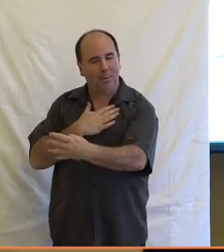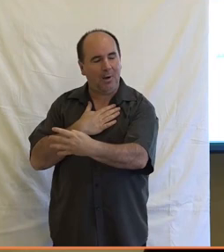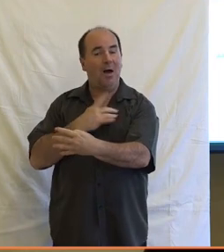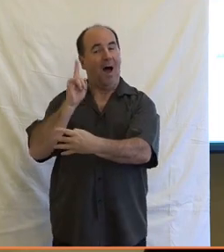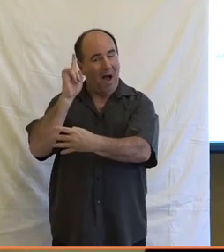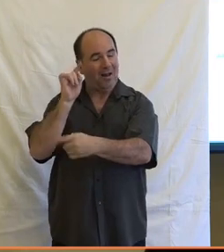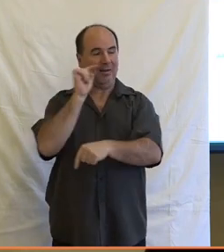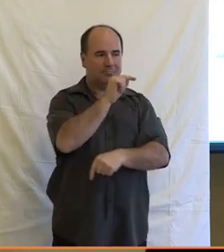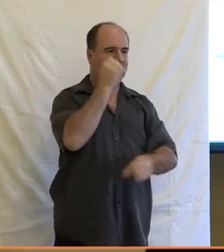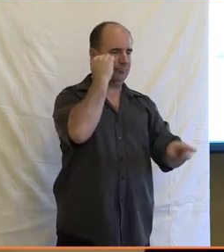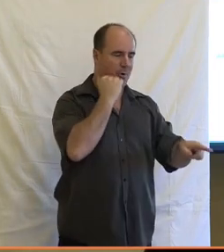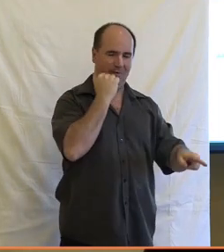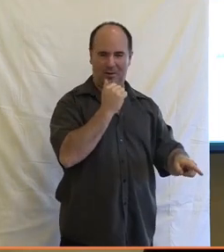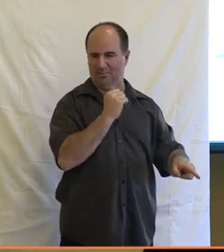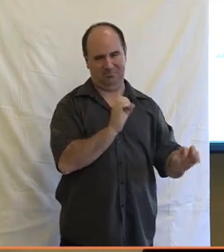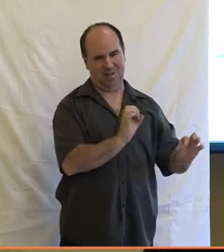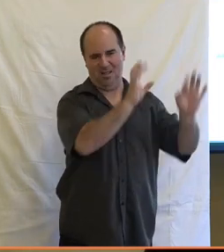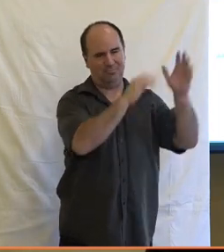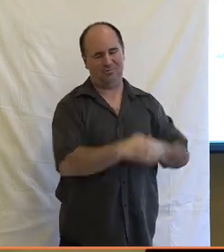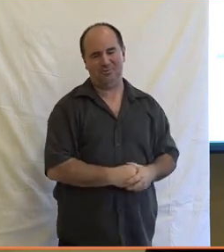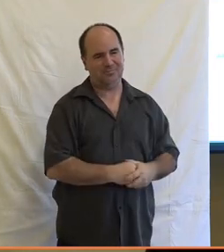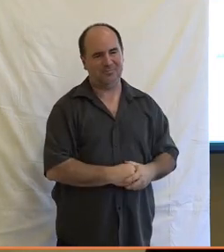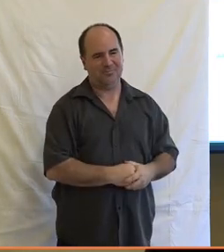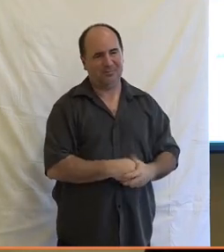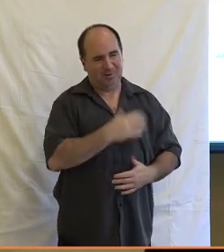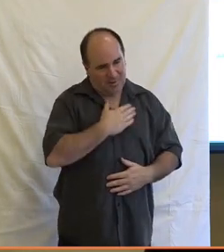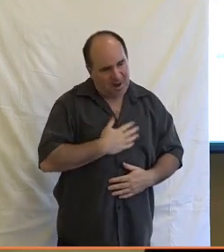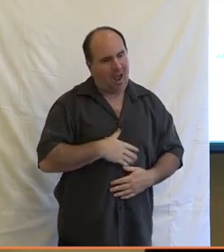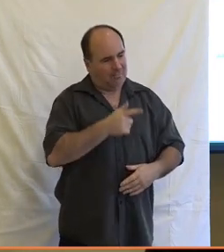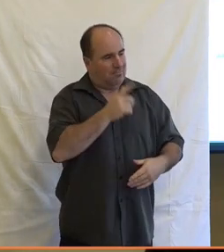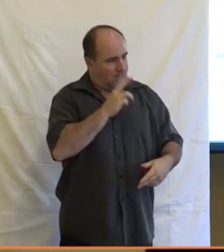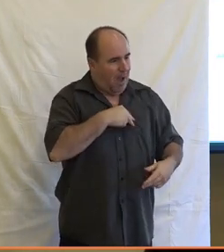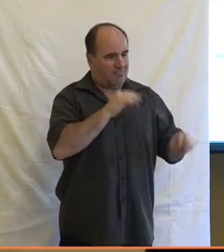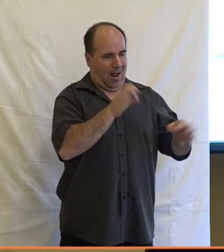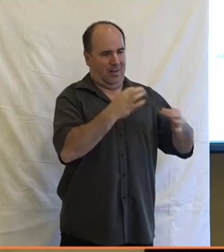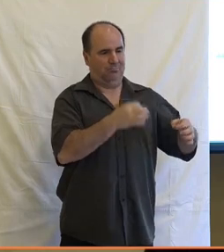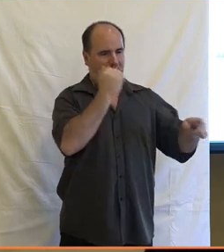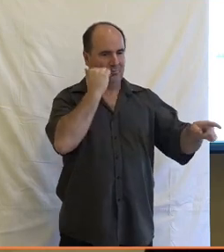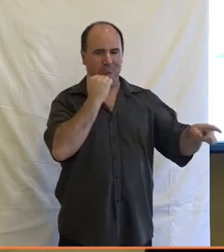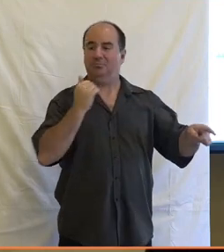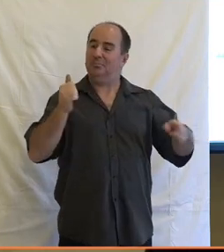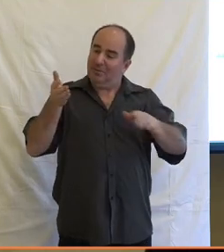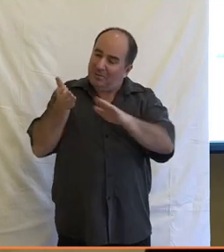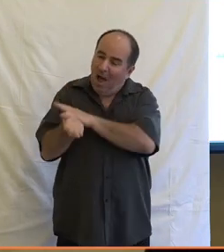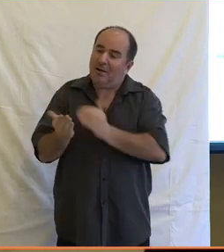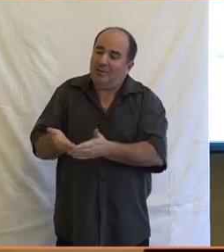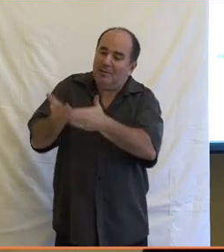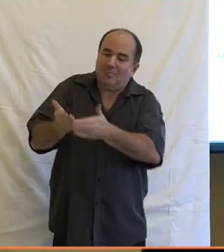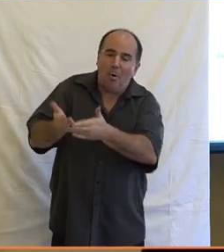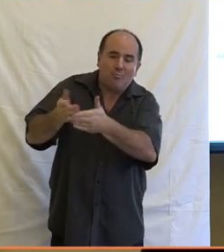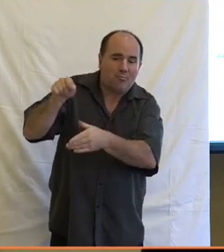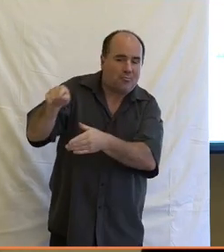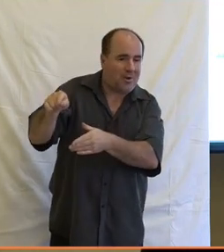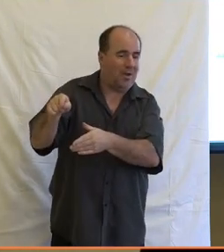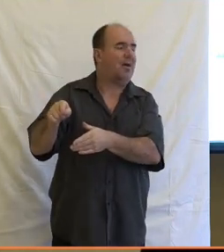náhrada toho, když mám profesionálního přepisovatele, který mi třeba přednášku nebo nějakou akci podobnou